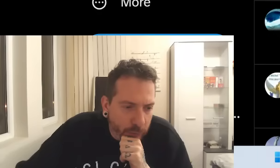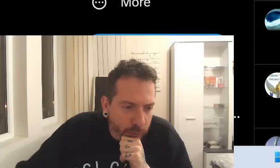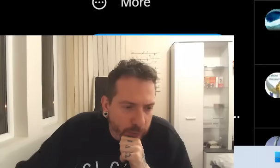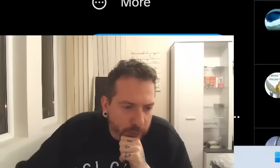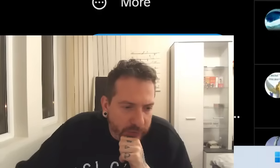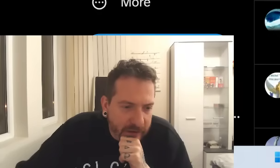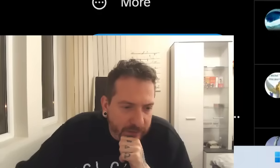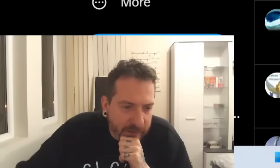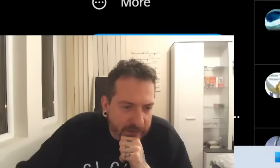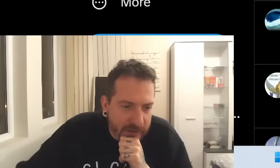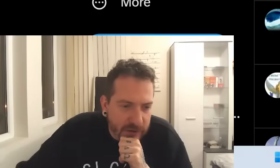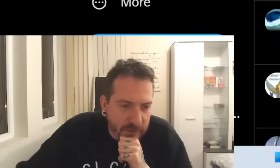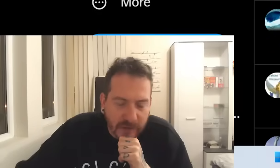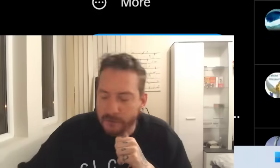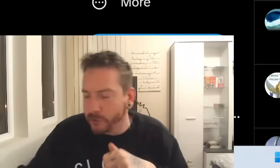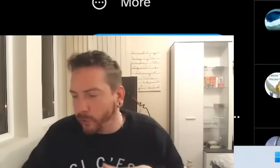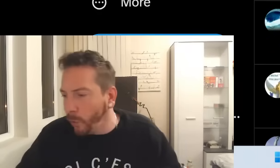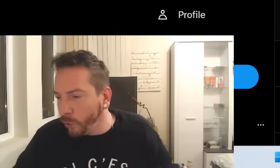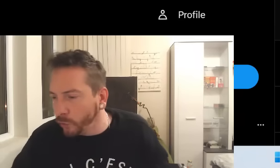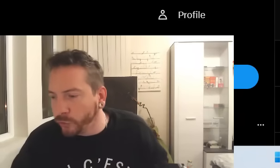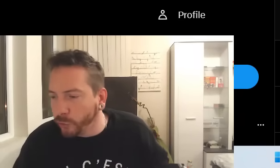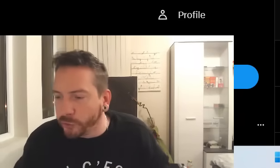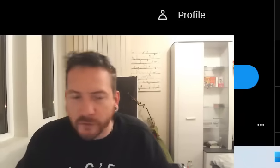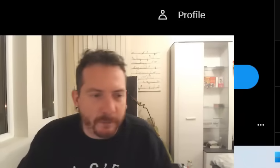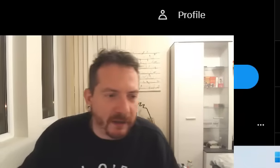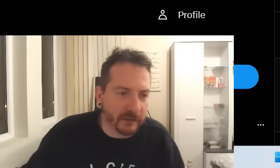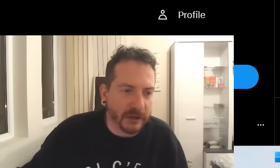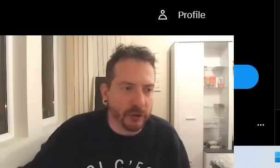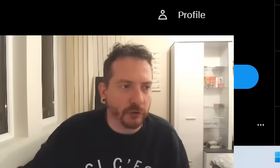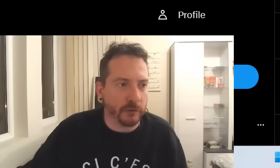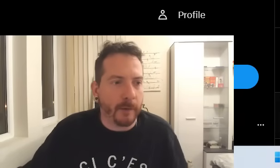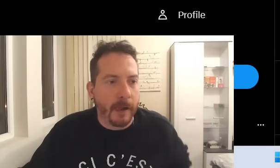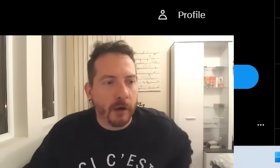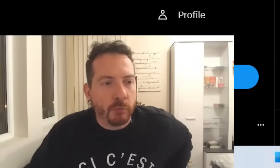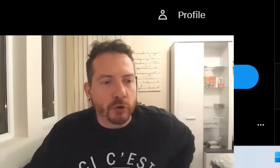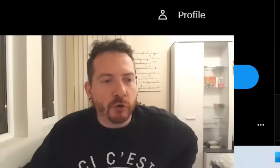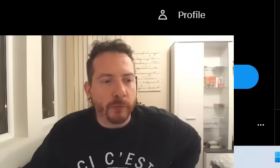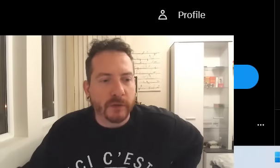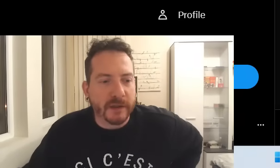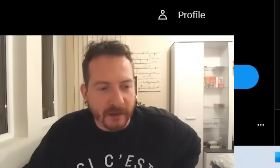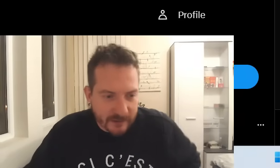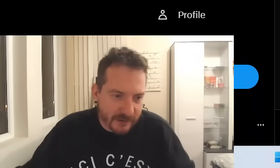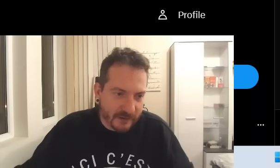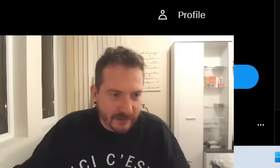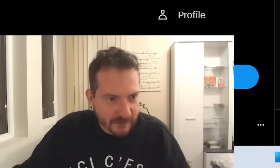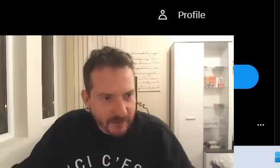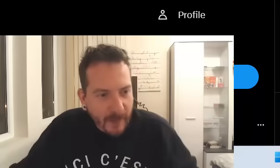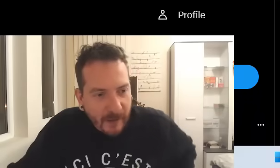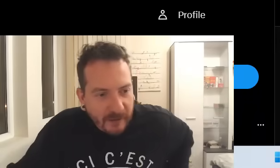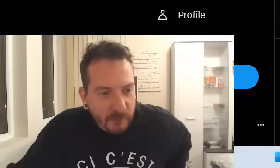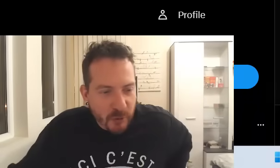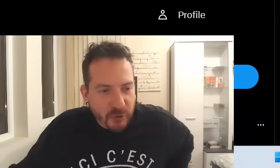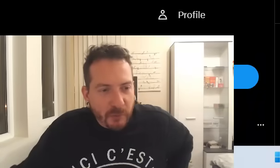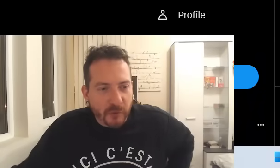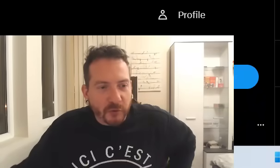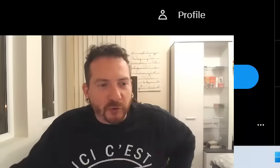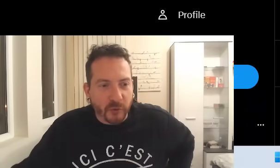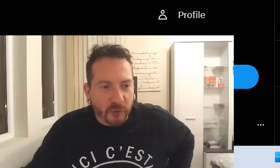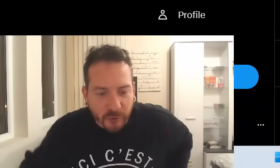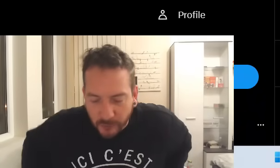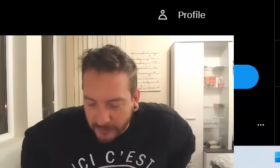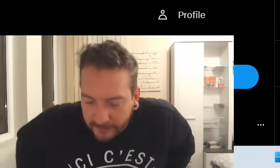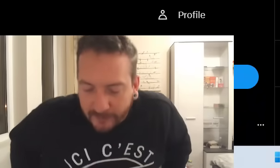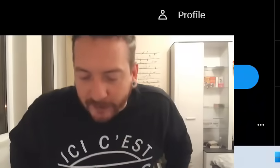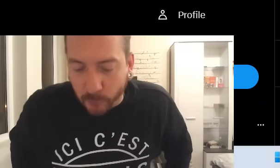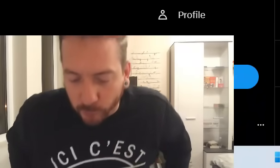le de Logu qui fait l'intelligent de service de Logu il fait pas l'intelligent moi je pense que moi je pense que de